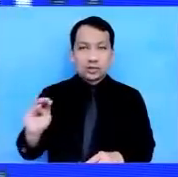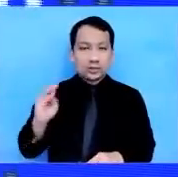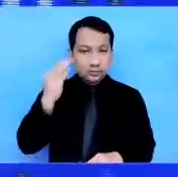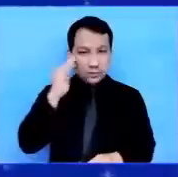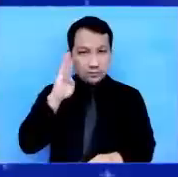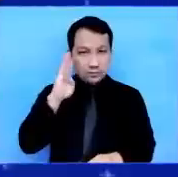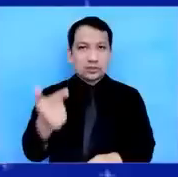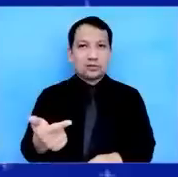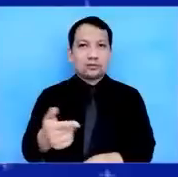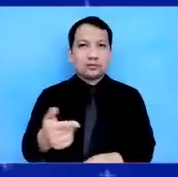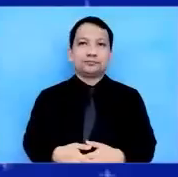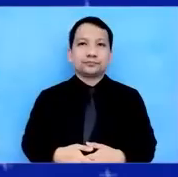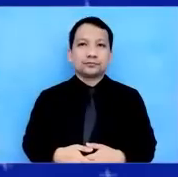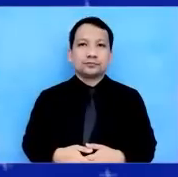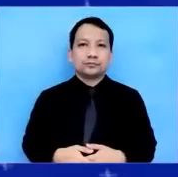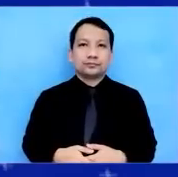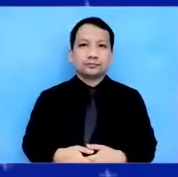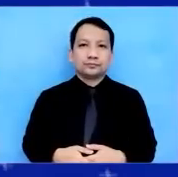Bautista.